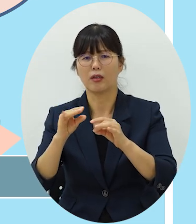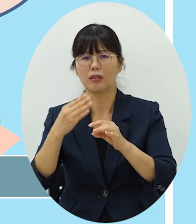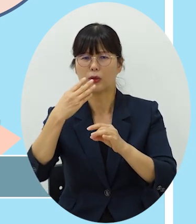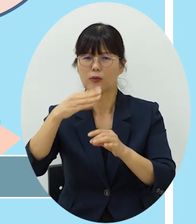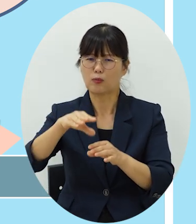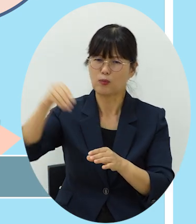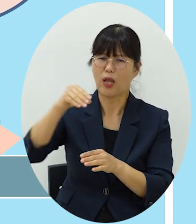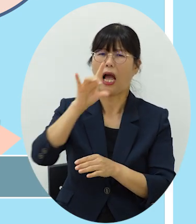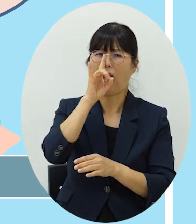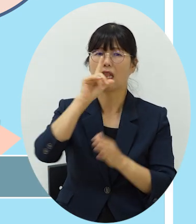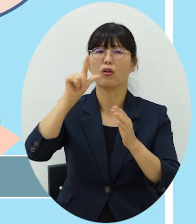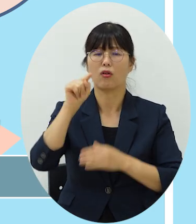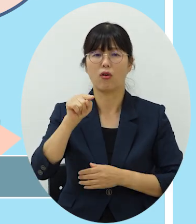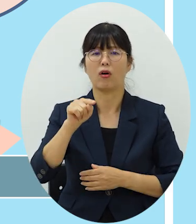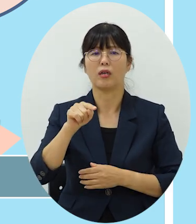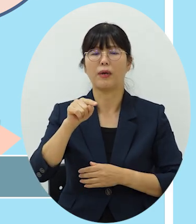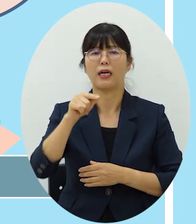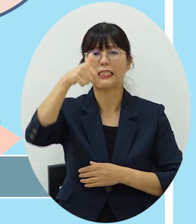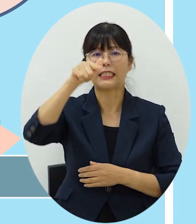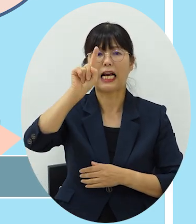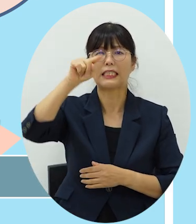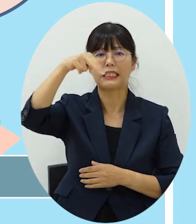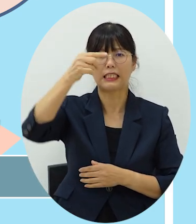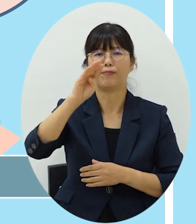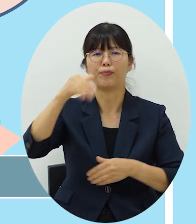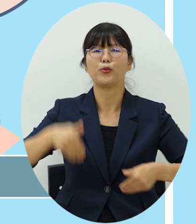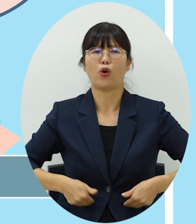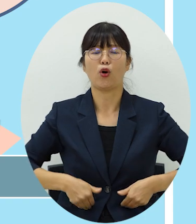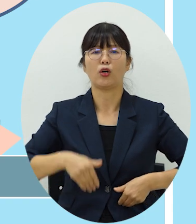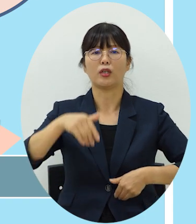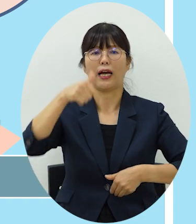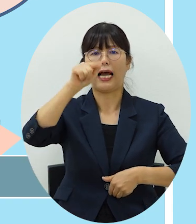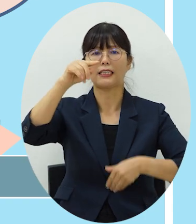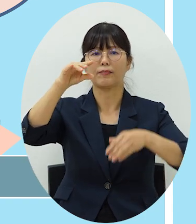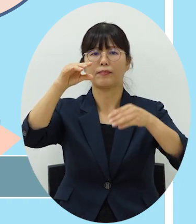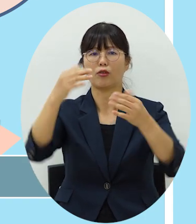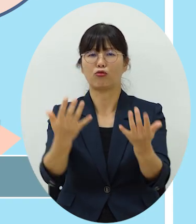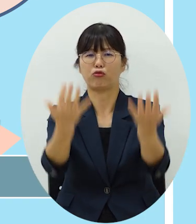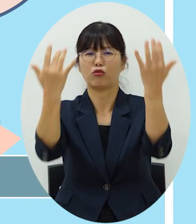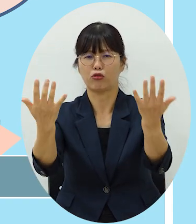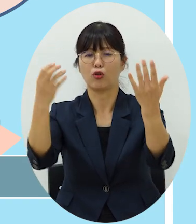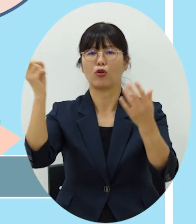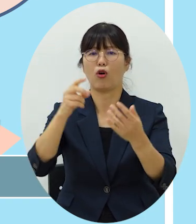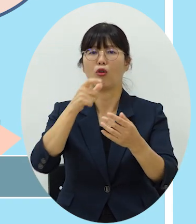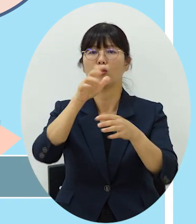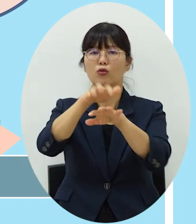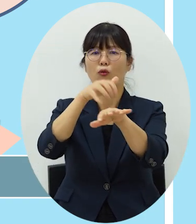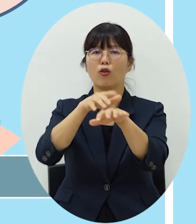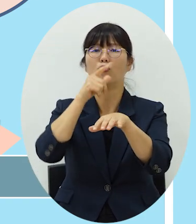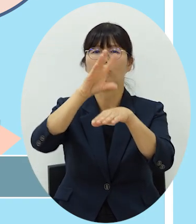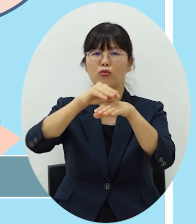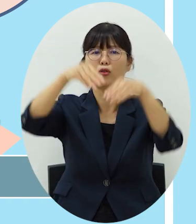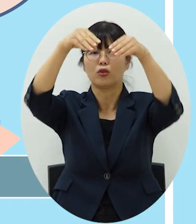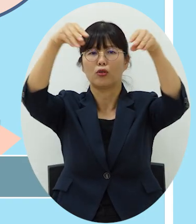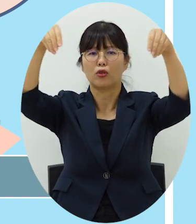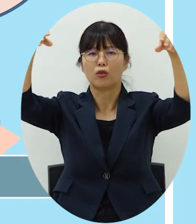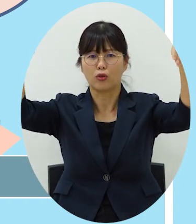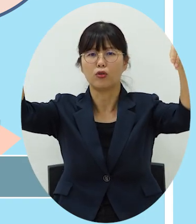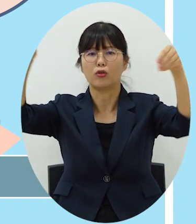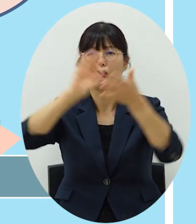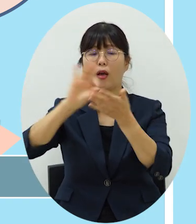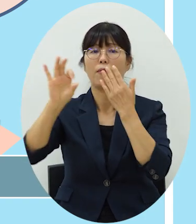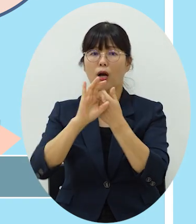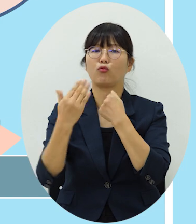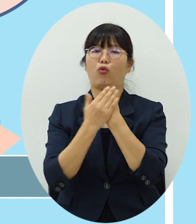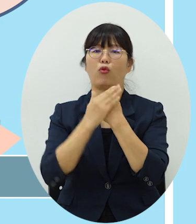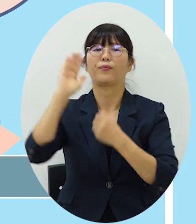안 된다는 것은 가습이 필요하다는 신호이기도 하니 가습기를 사용하거나 젖은 수건을 걸어두기, 처방받은